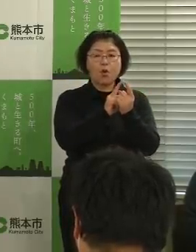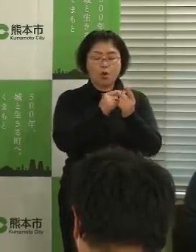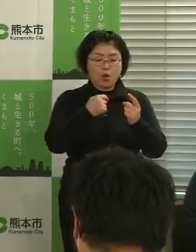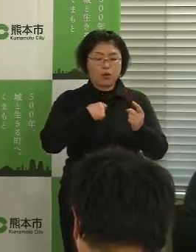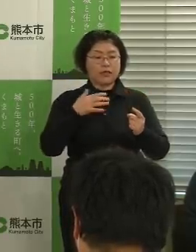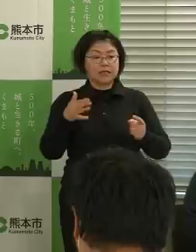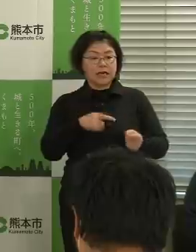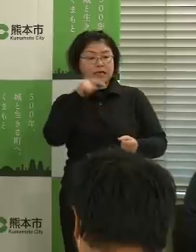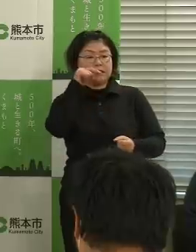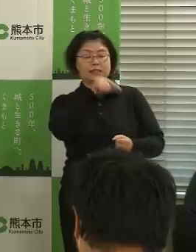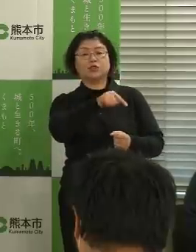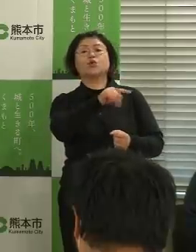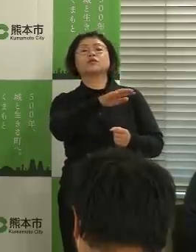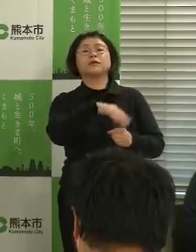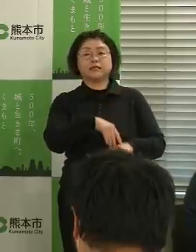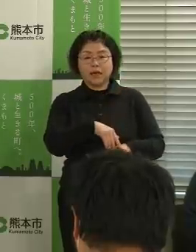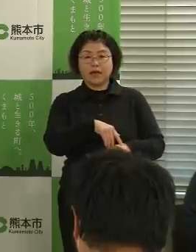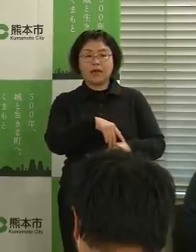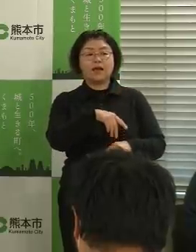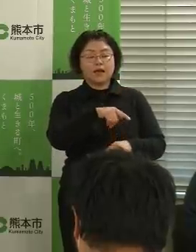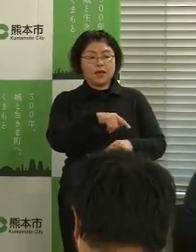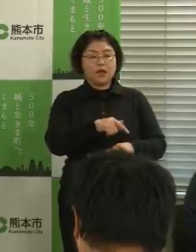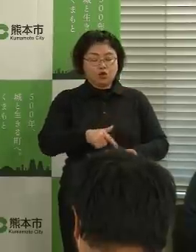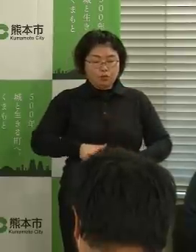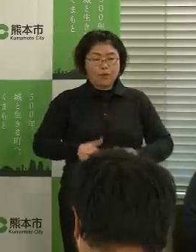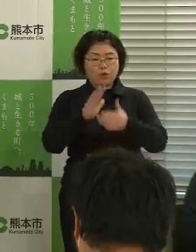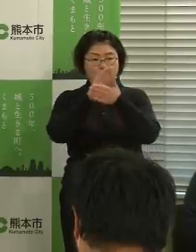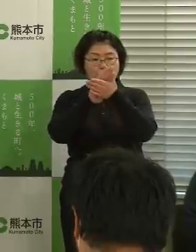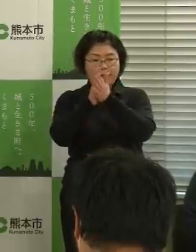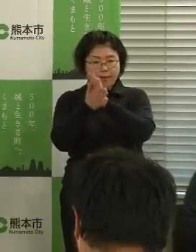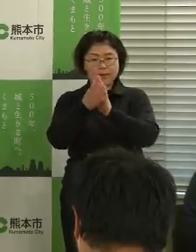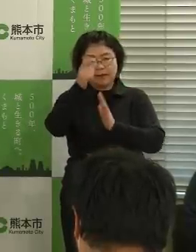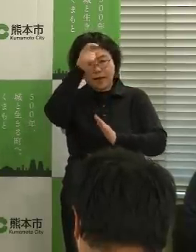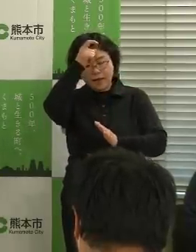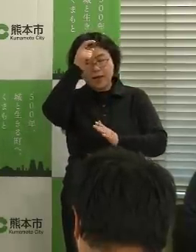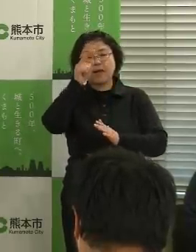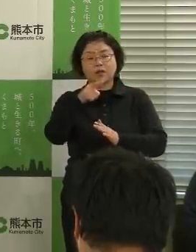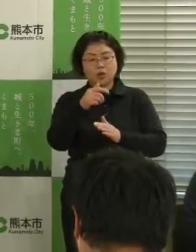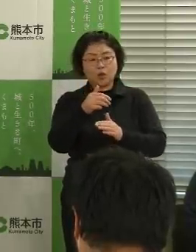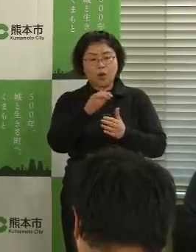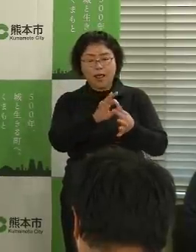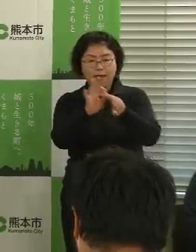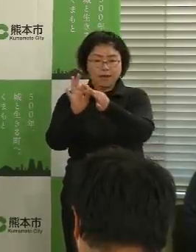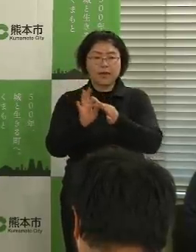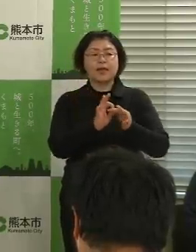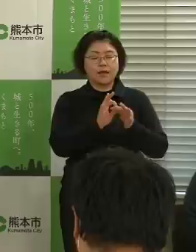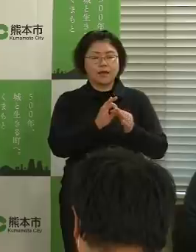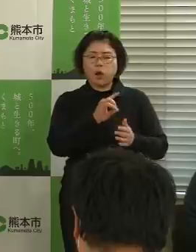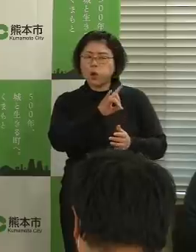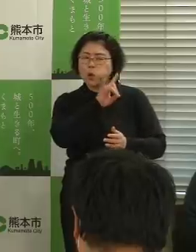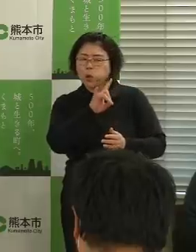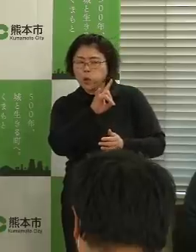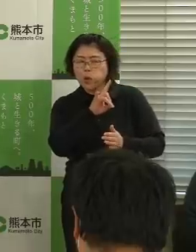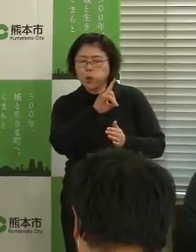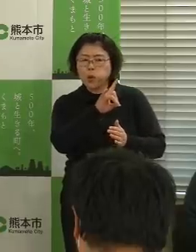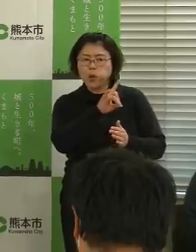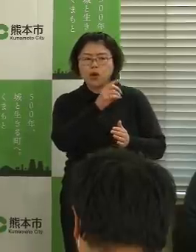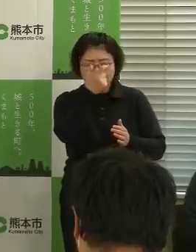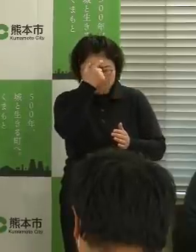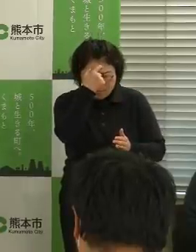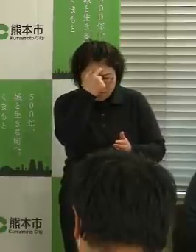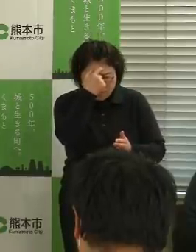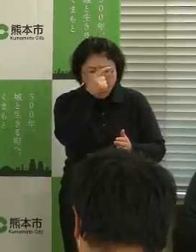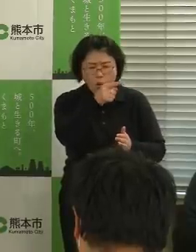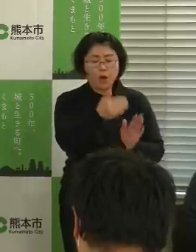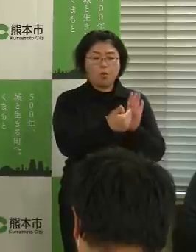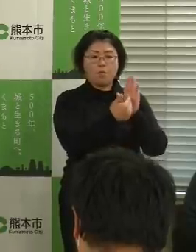いたしました。今後も熊本県警と連携を強化し、詐欺被害をなくすため不正を